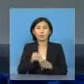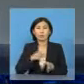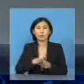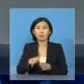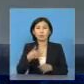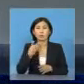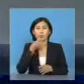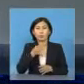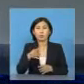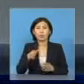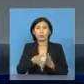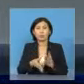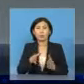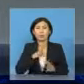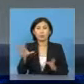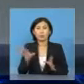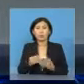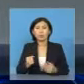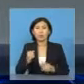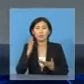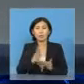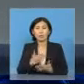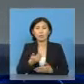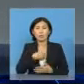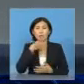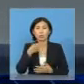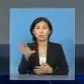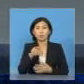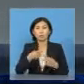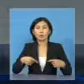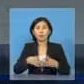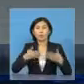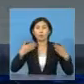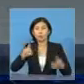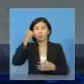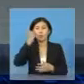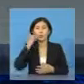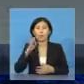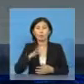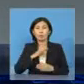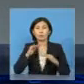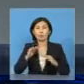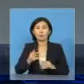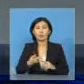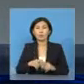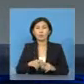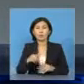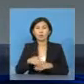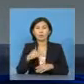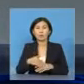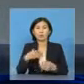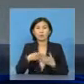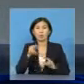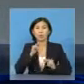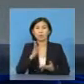любое пожелание и оказывают всяческую поддержку. Хочу выразить персоналу огромную благодарность и низкий поклон за добросовестный